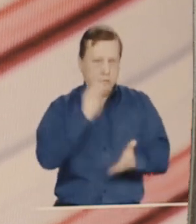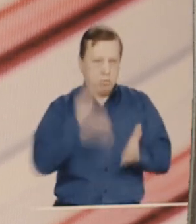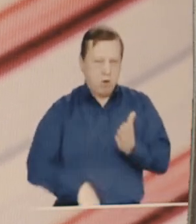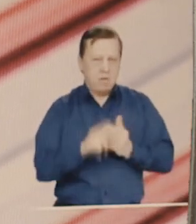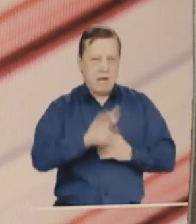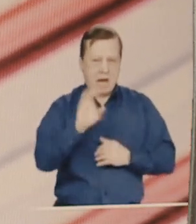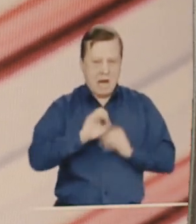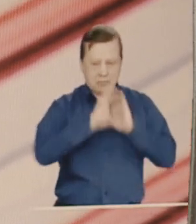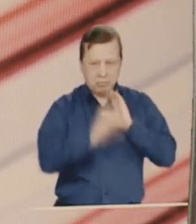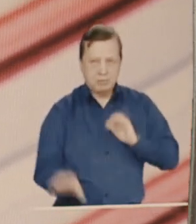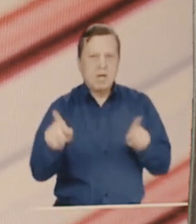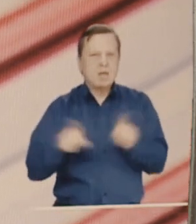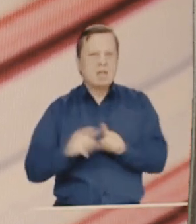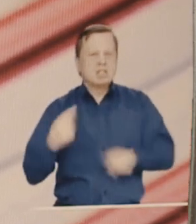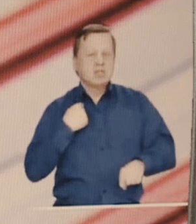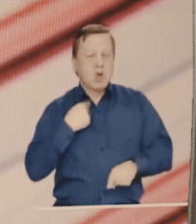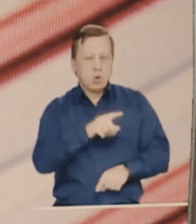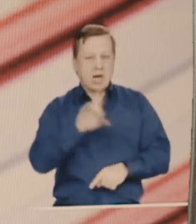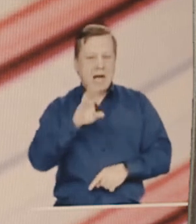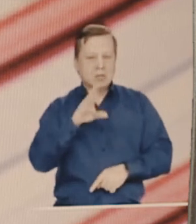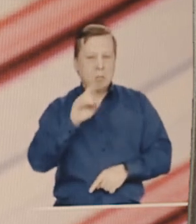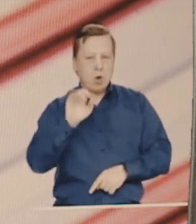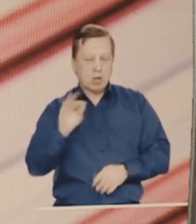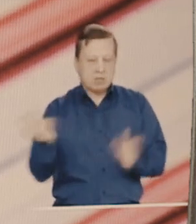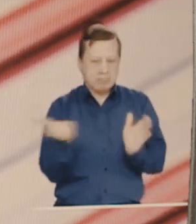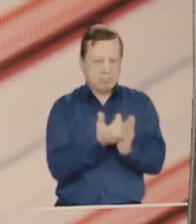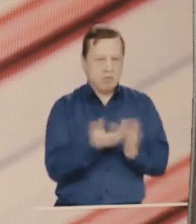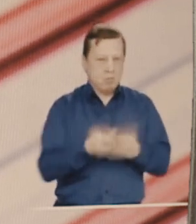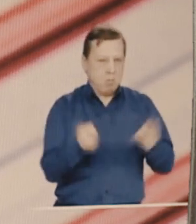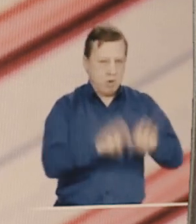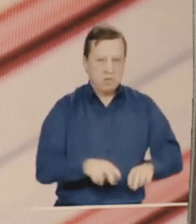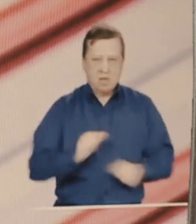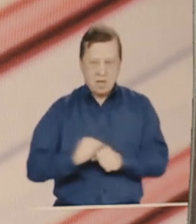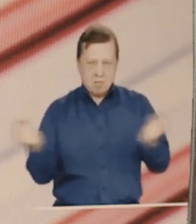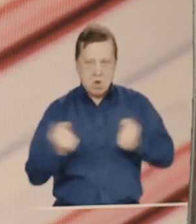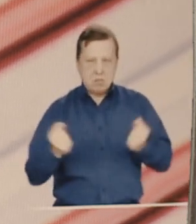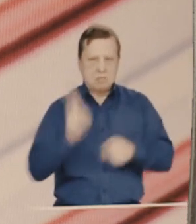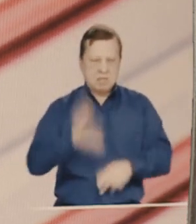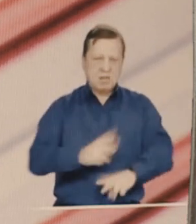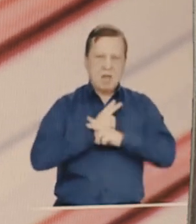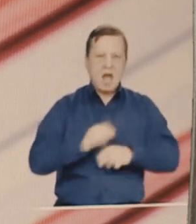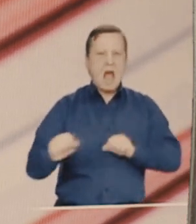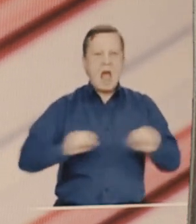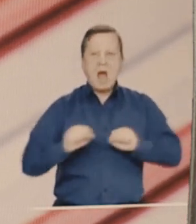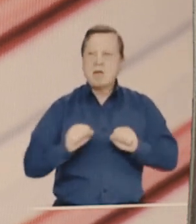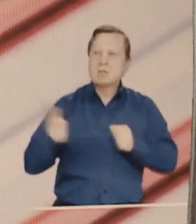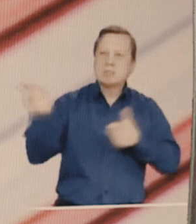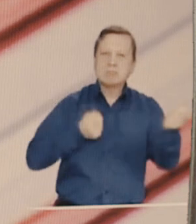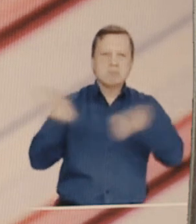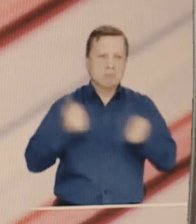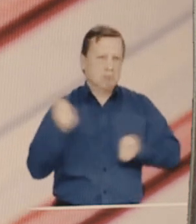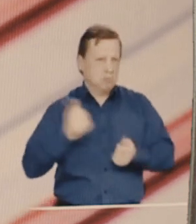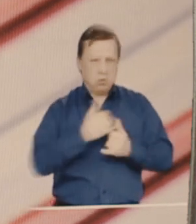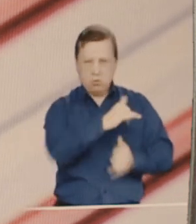Powstał w międzyczasie gazoport w Świnoujściu. Jesteśmy coraz mocniejsi. Będziemy w pełni suwerenni energetycznie niedługo. Dzisiaj mamy